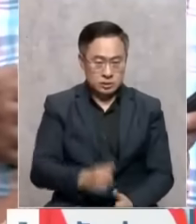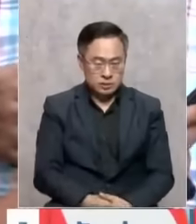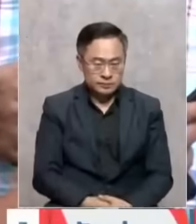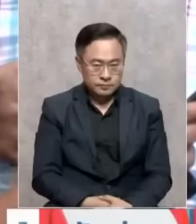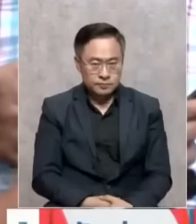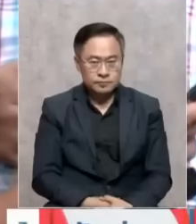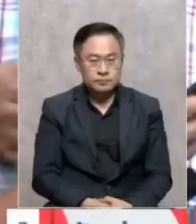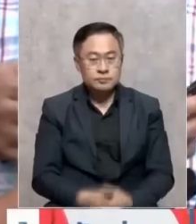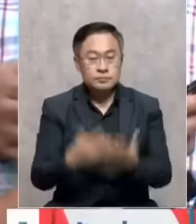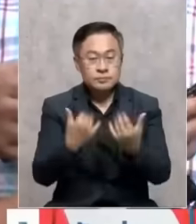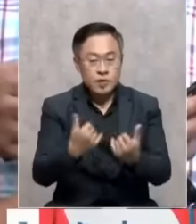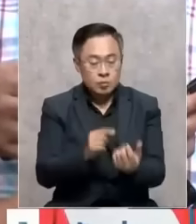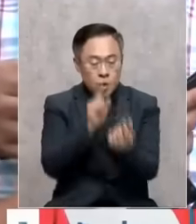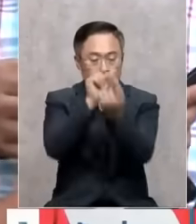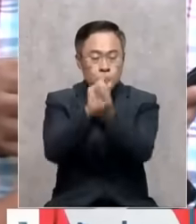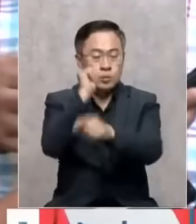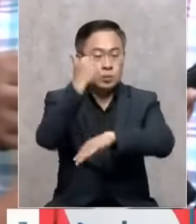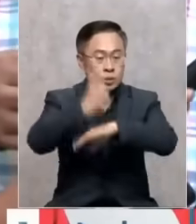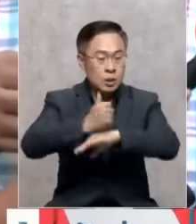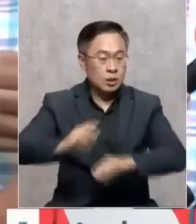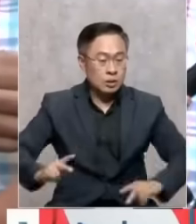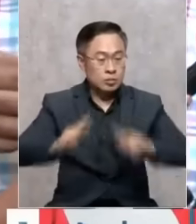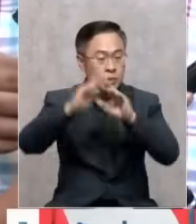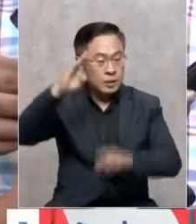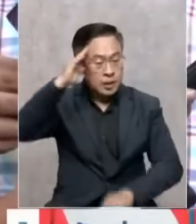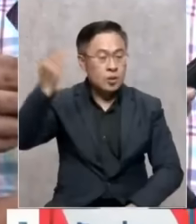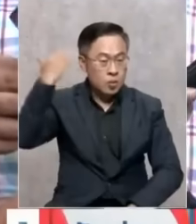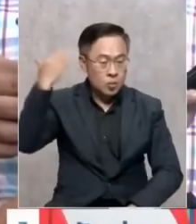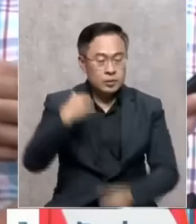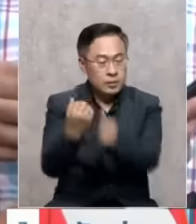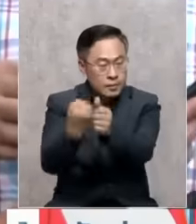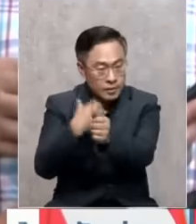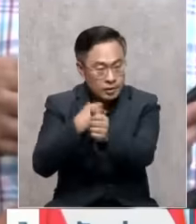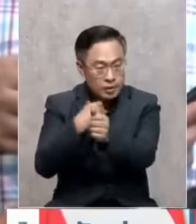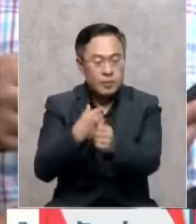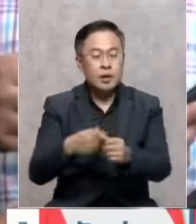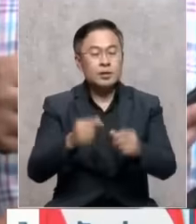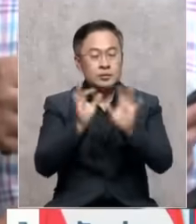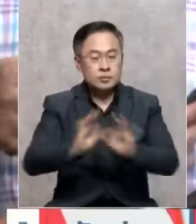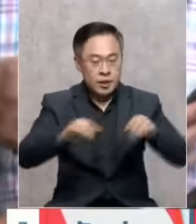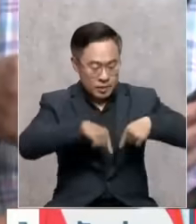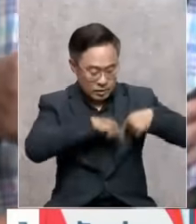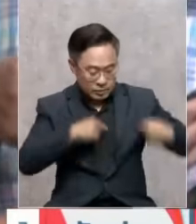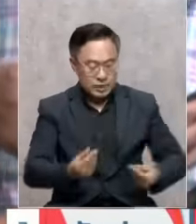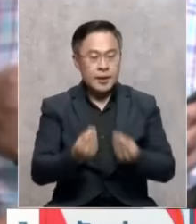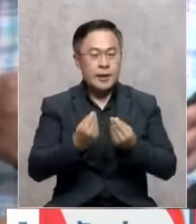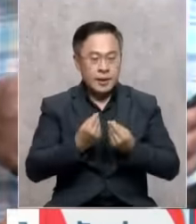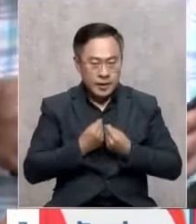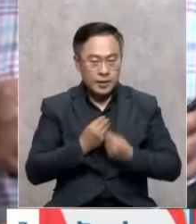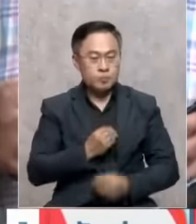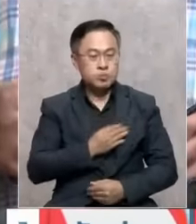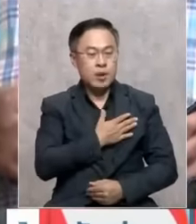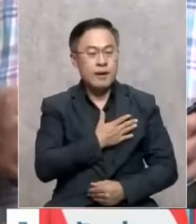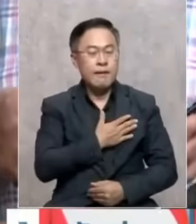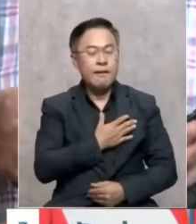ได้ความมั่นใจได้ความรู้เยอะมากแรกสุดคือได้กำลังใจแต่ในกำลังใจท่านก็บอกว่